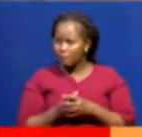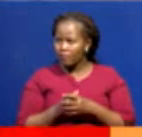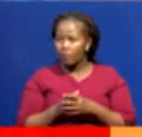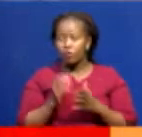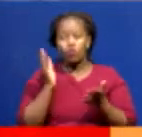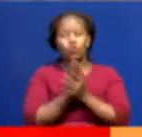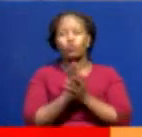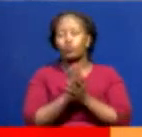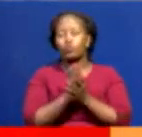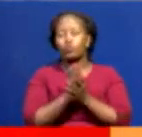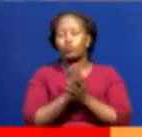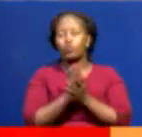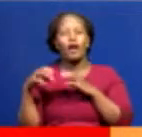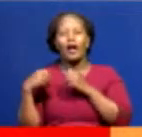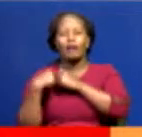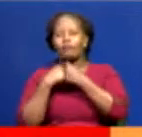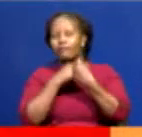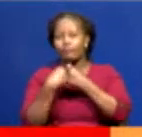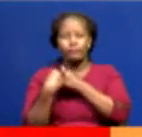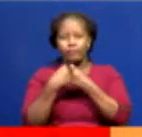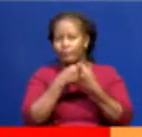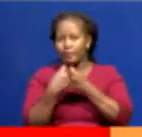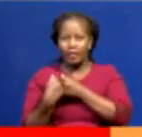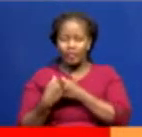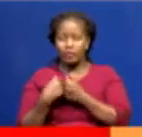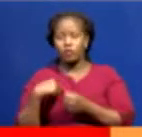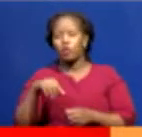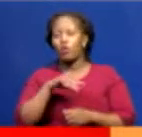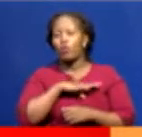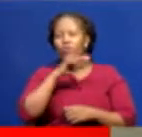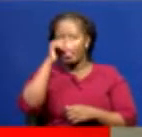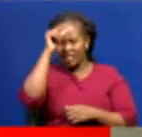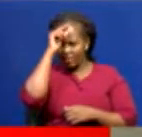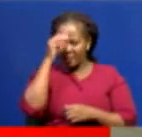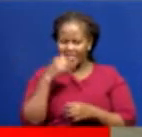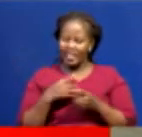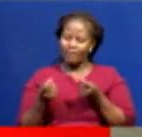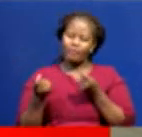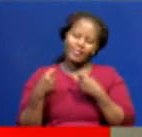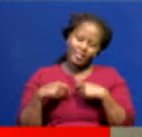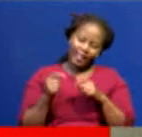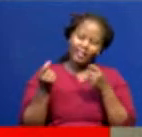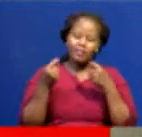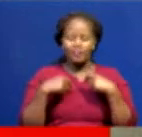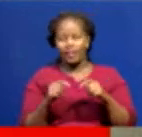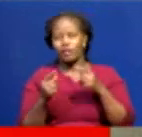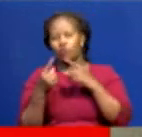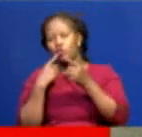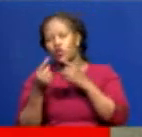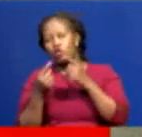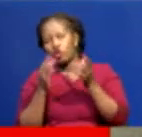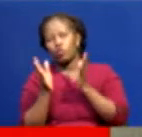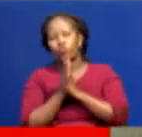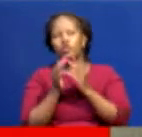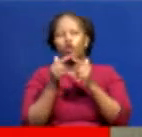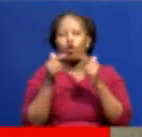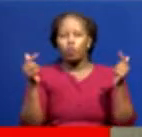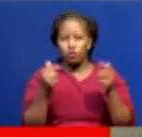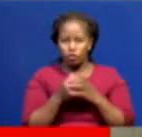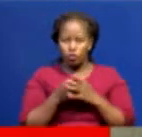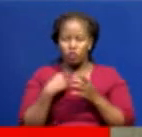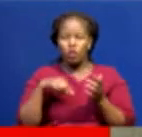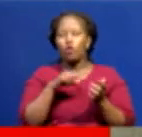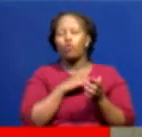Itatuumiza sana. Mm-hmm. Na sisi kama serikali tumejaribu kuongelesha upinzani kwamba we want a